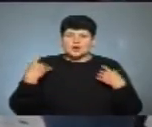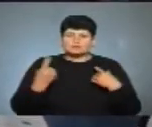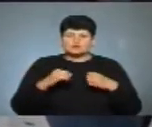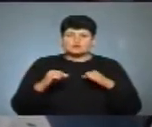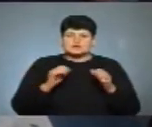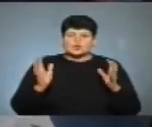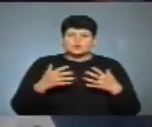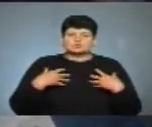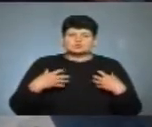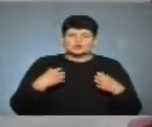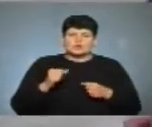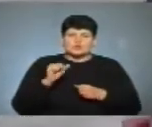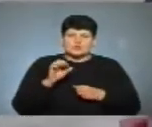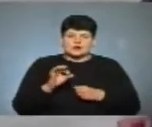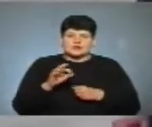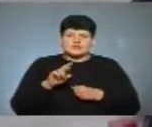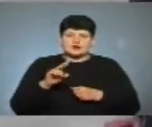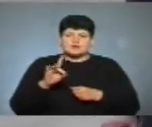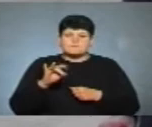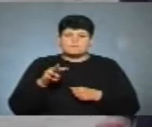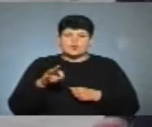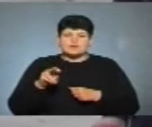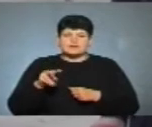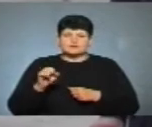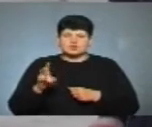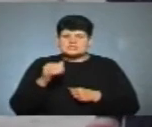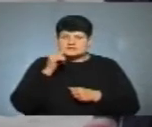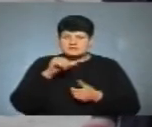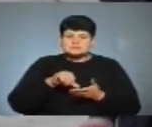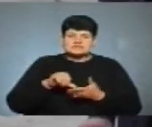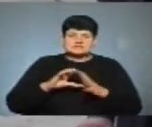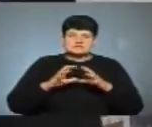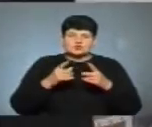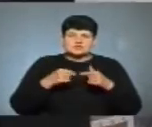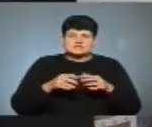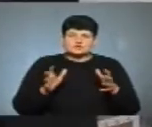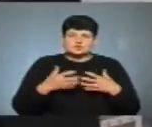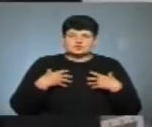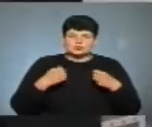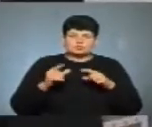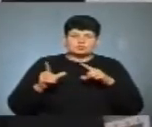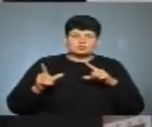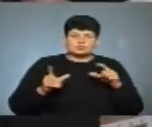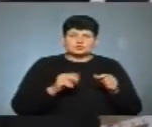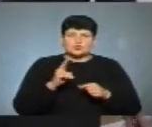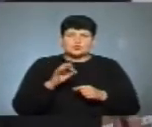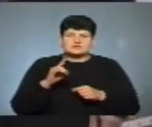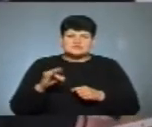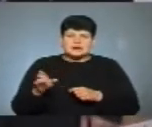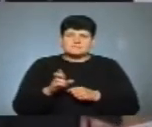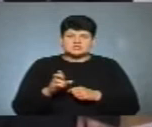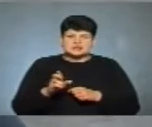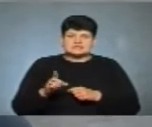управління охорони здоров'я Ольги Ярмоленко, завтра представники Всесвітньої організації охорони здоров'я поїдуть в Козівську, Бережанську, Теребовлянську та